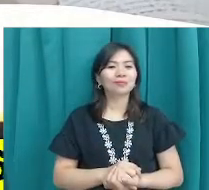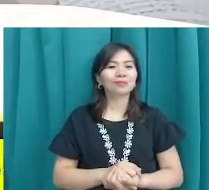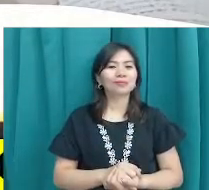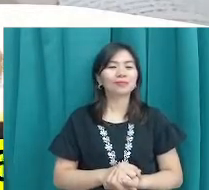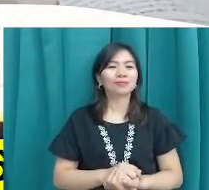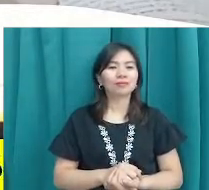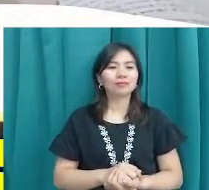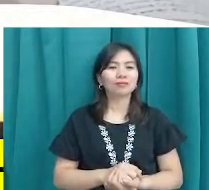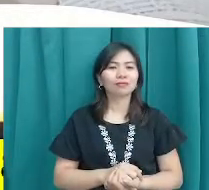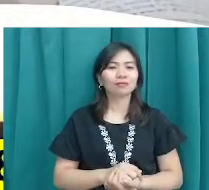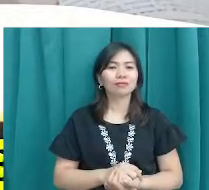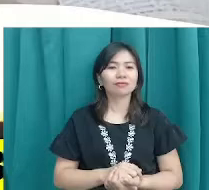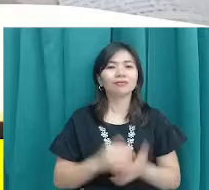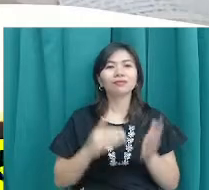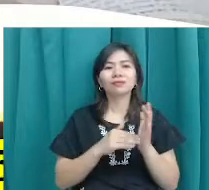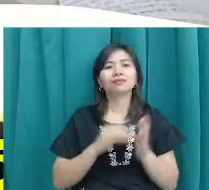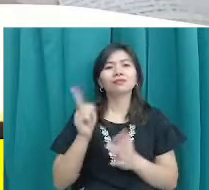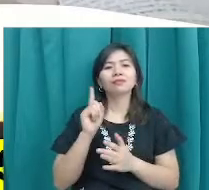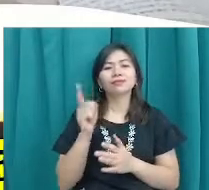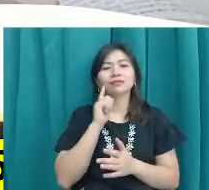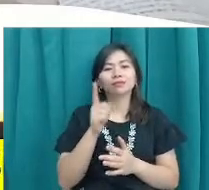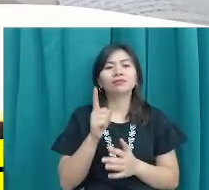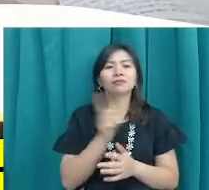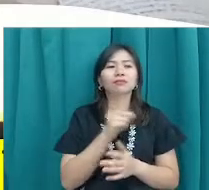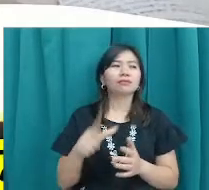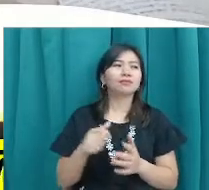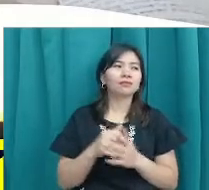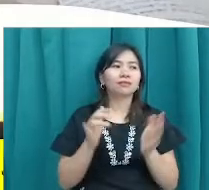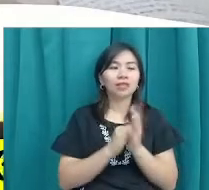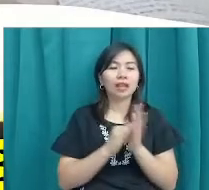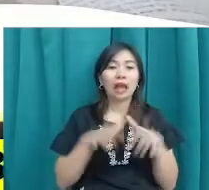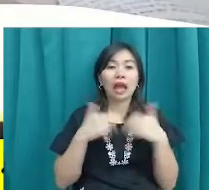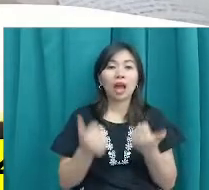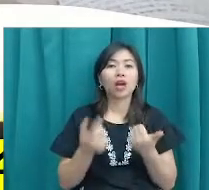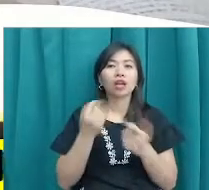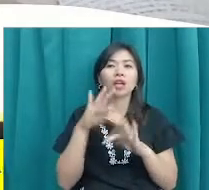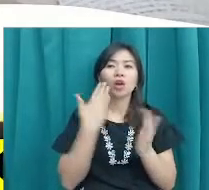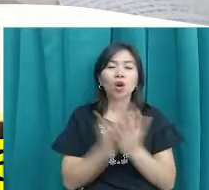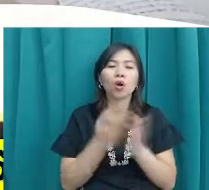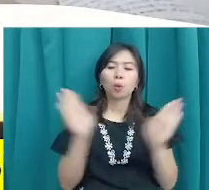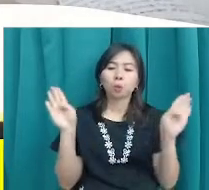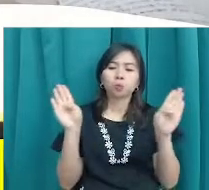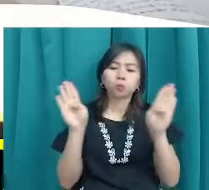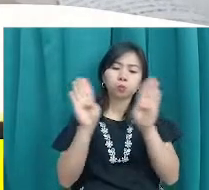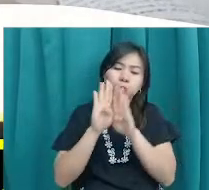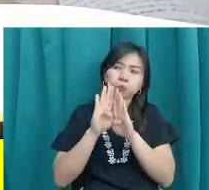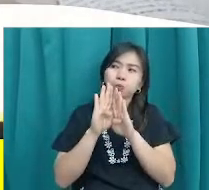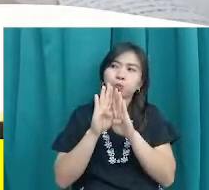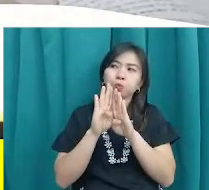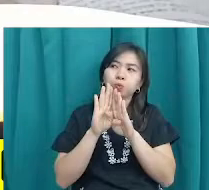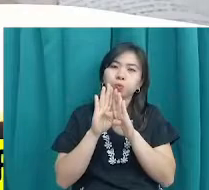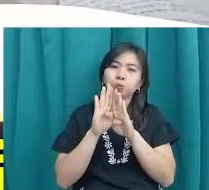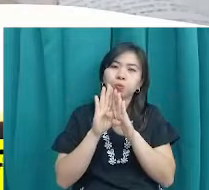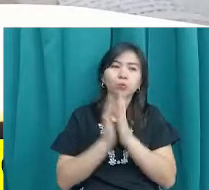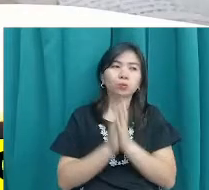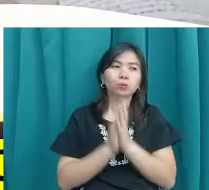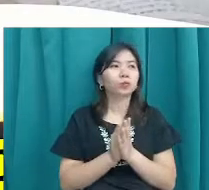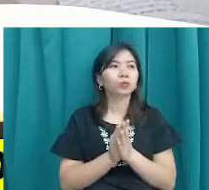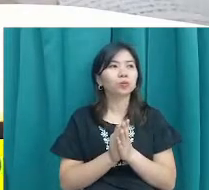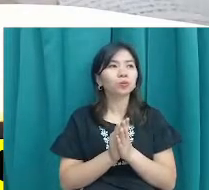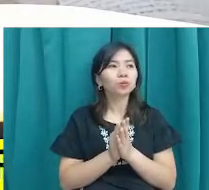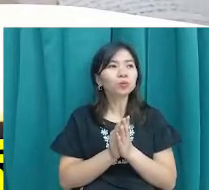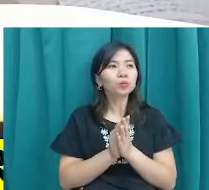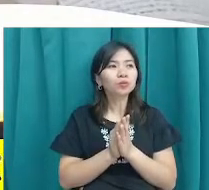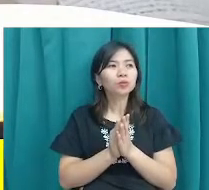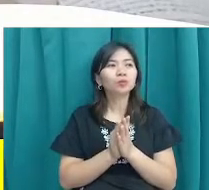ang tawag ko sa kanya, Master. Ganyan kami ni Lord. Close na close kami niya ni Lord eh. Oh, Master, is